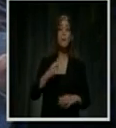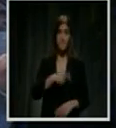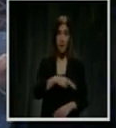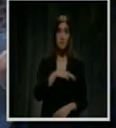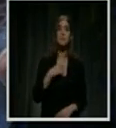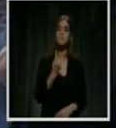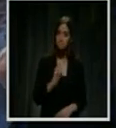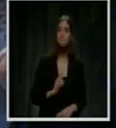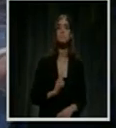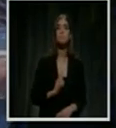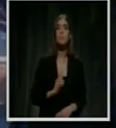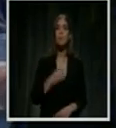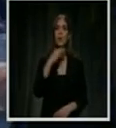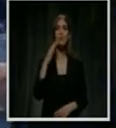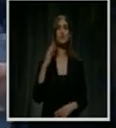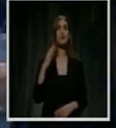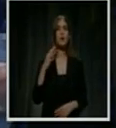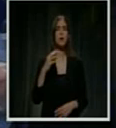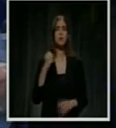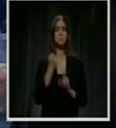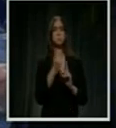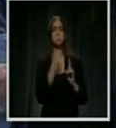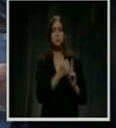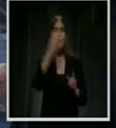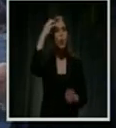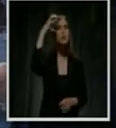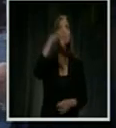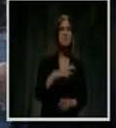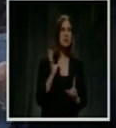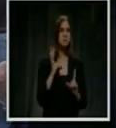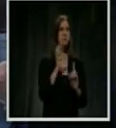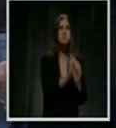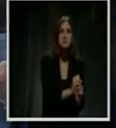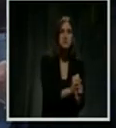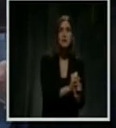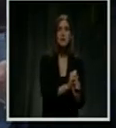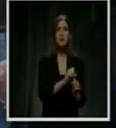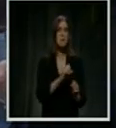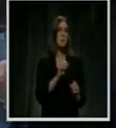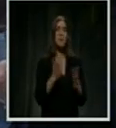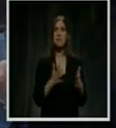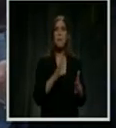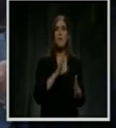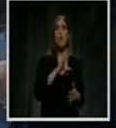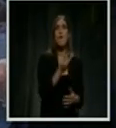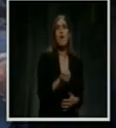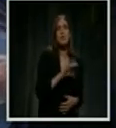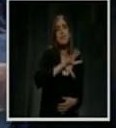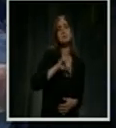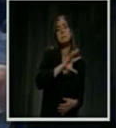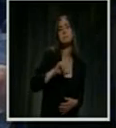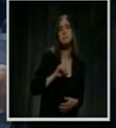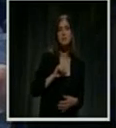jrid jakkes il-Kunsilli Lokali, li jrid ikompli joħdilhom il-fondi, li jrid ikompli joħdilhom anki l-irwoli tagħhom